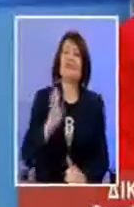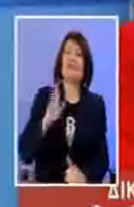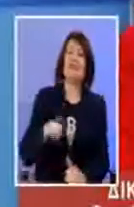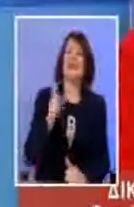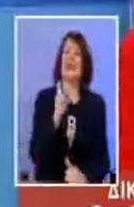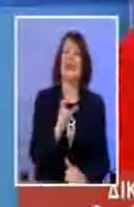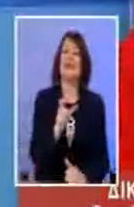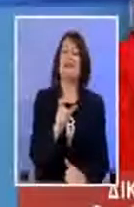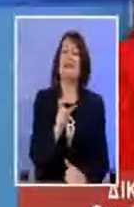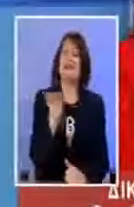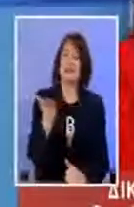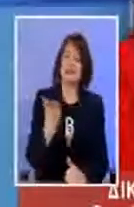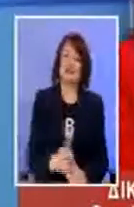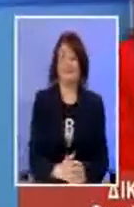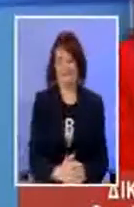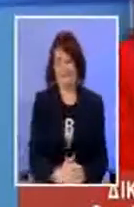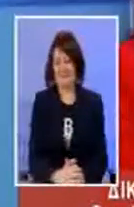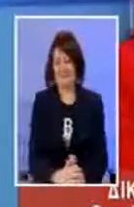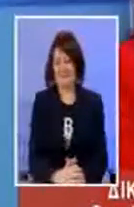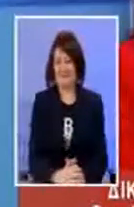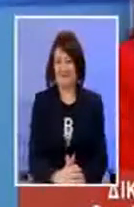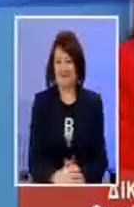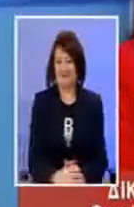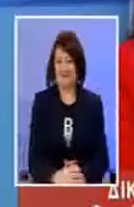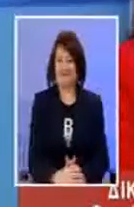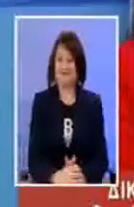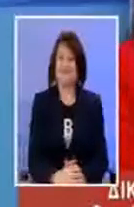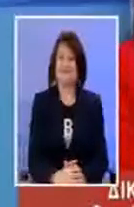από την κυρία Γκουριδάκη.